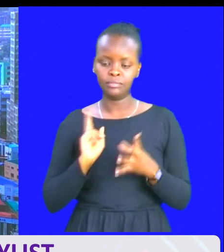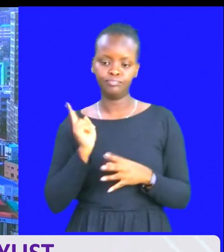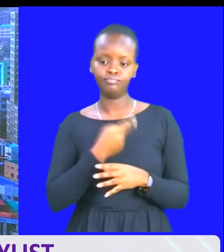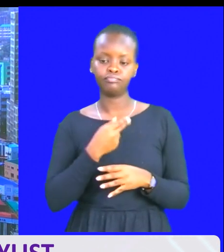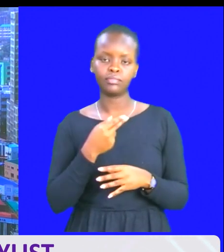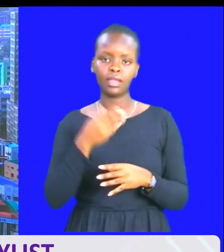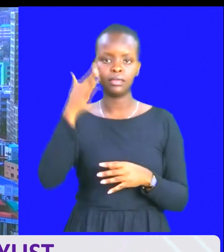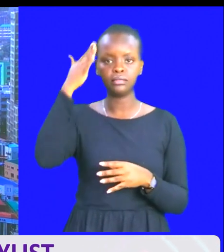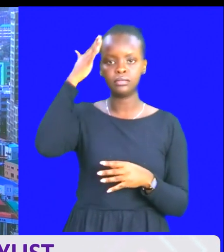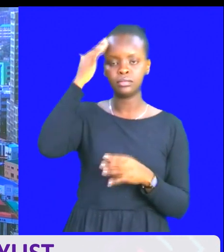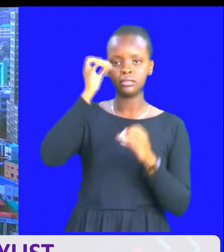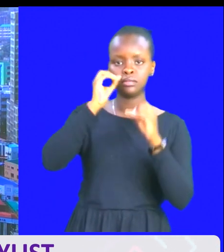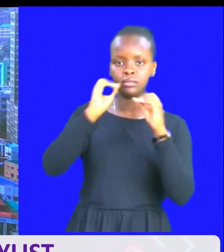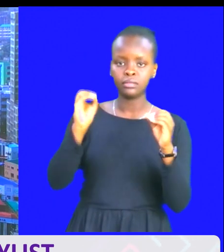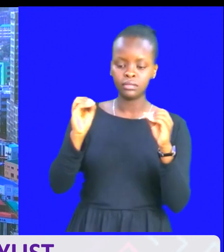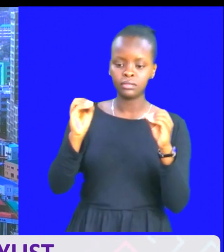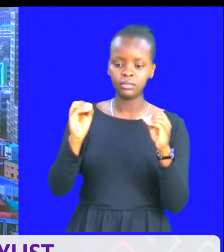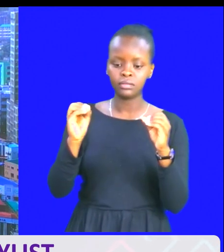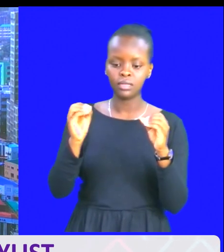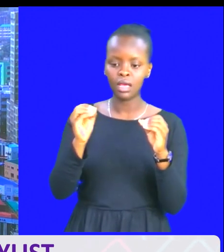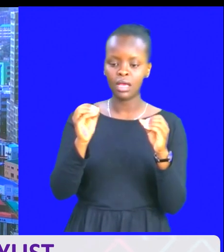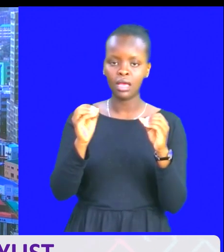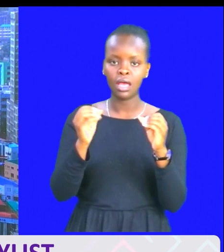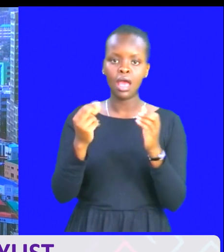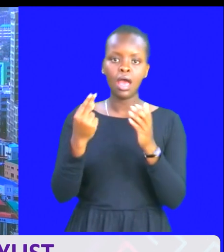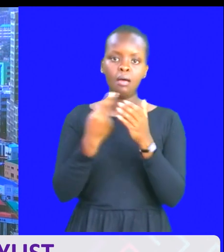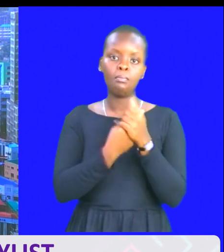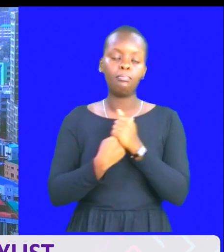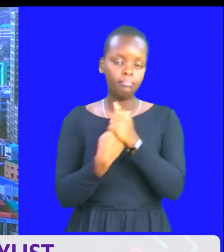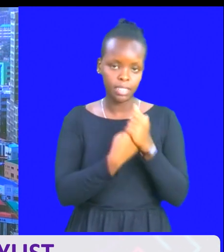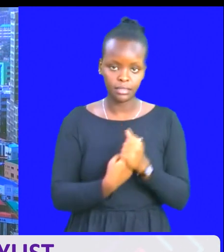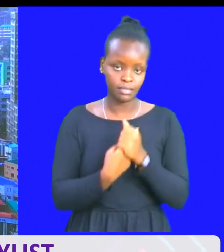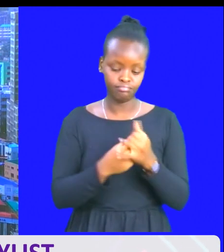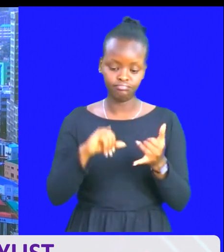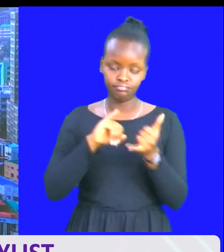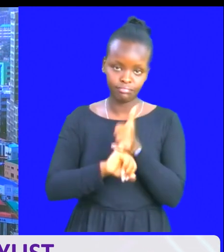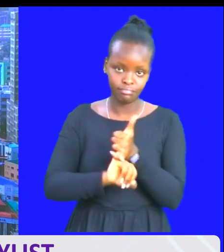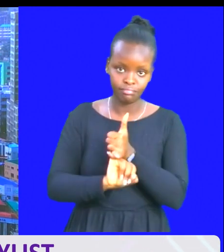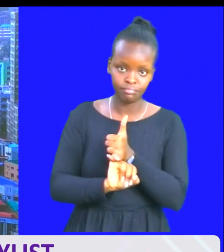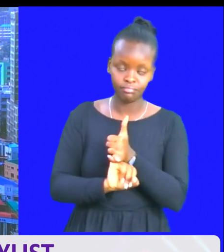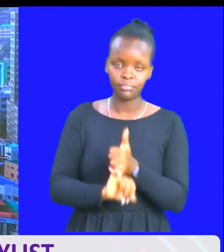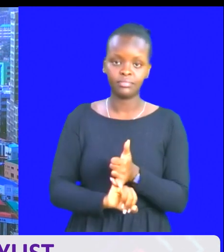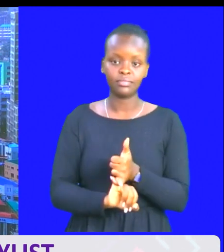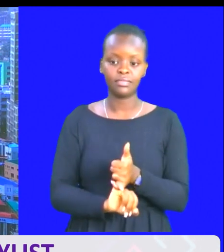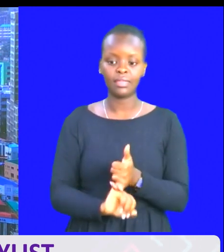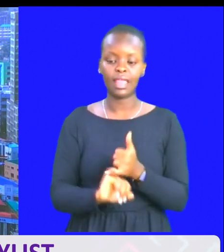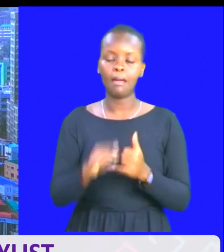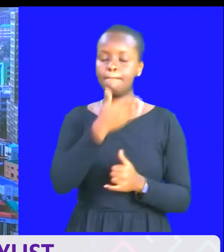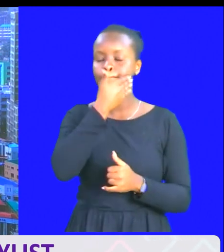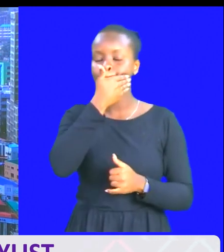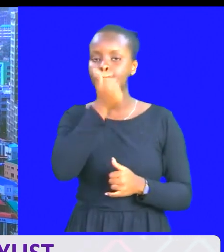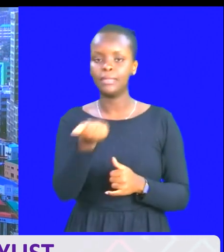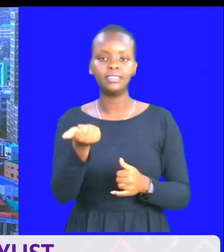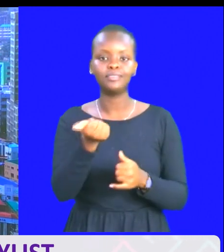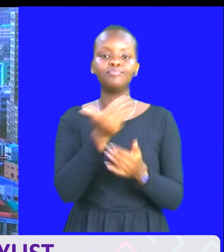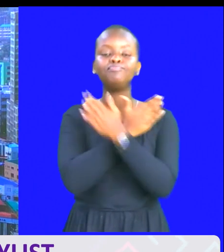realize that, you know, your better half can be your best friend. Your best friend, really spilikuwa wengine. Ndiyo, yo.